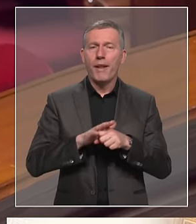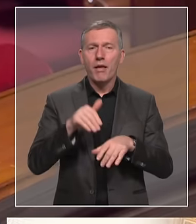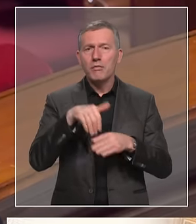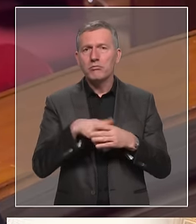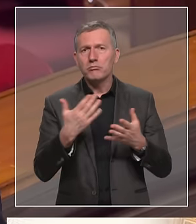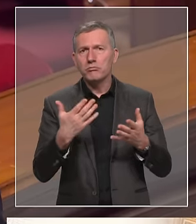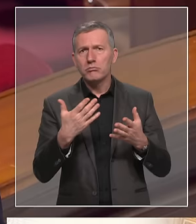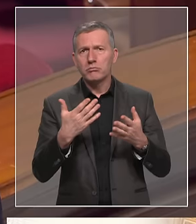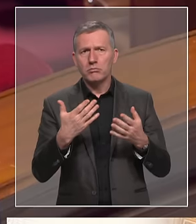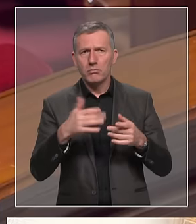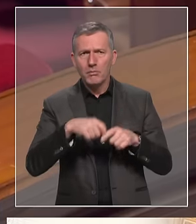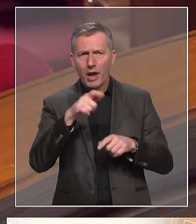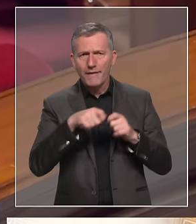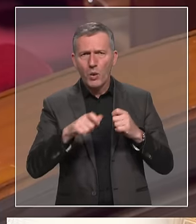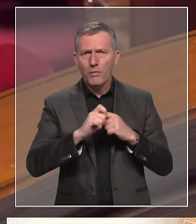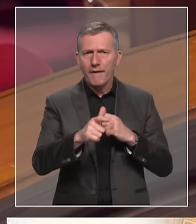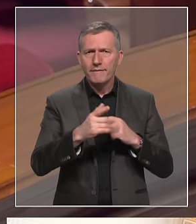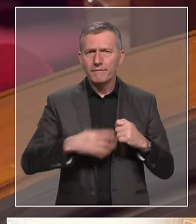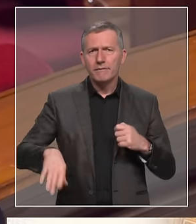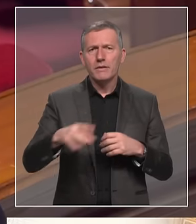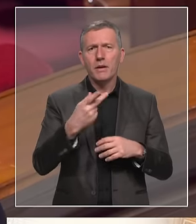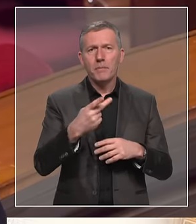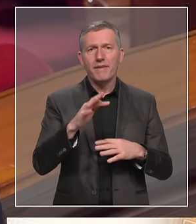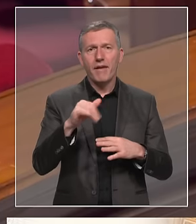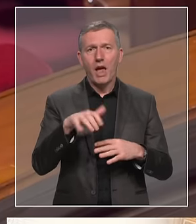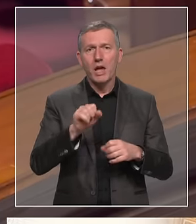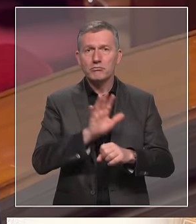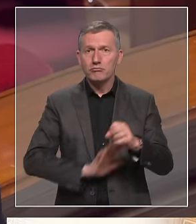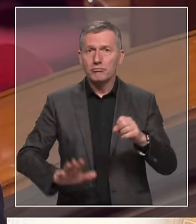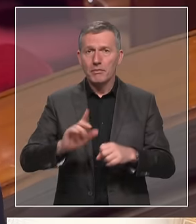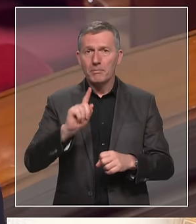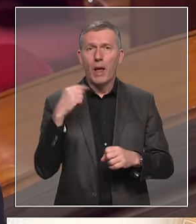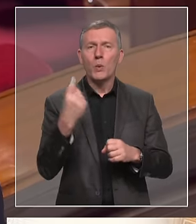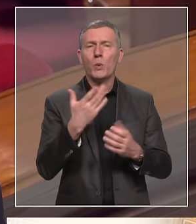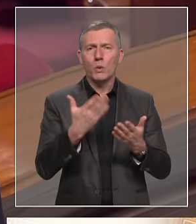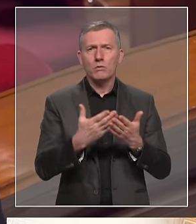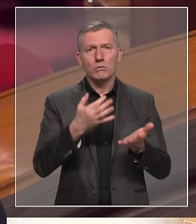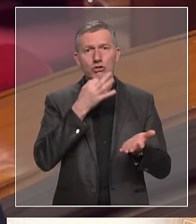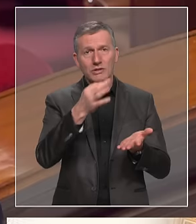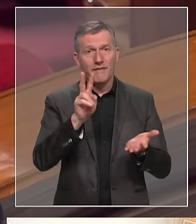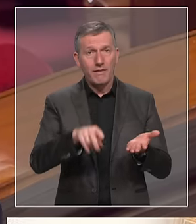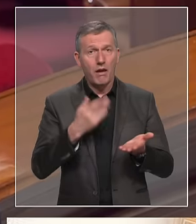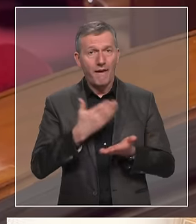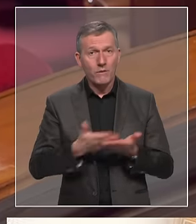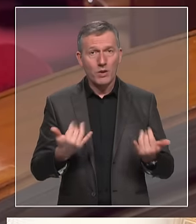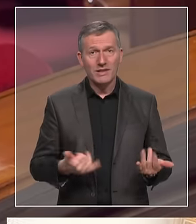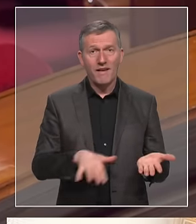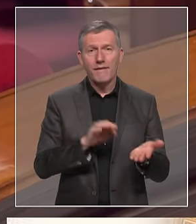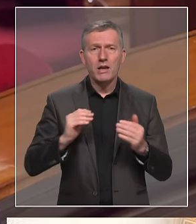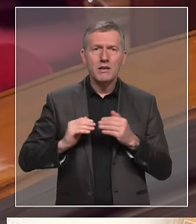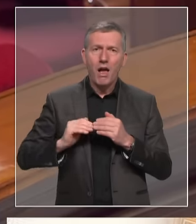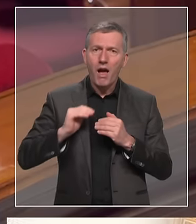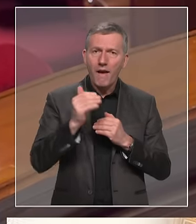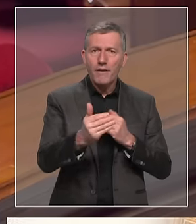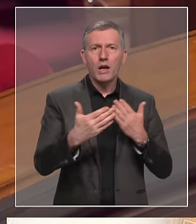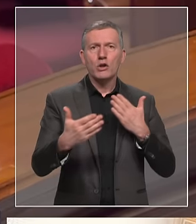et la présence des PFAS partout sur notre sol. Et je le dis, je pense que vous le reconnaîtrez, nous sommes de ce point de vue en France en avance de phase par